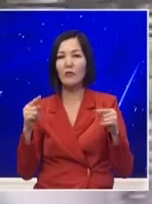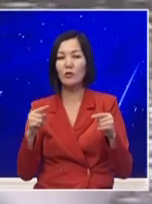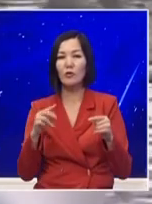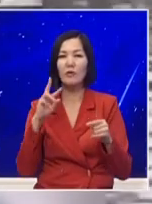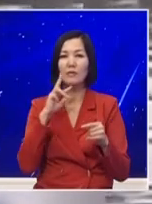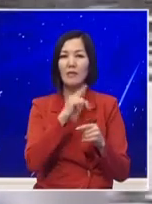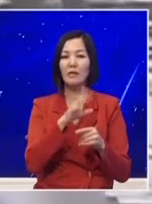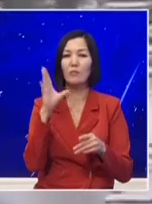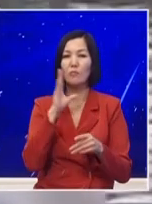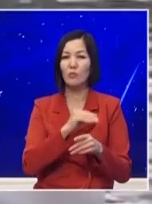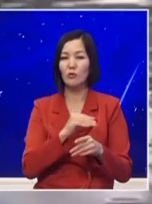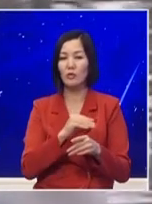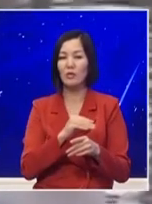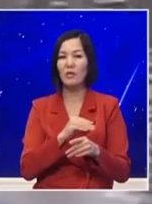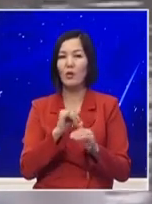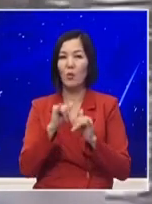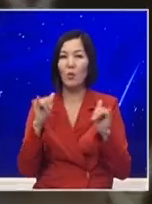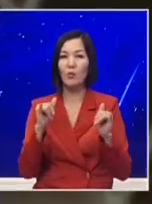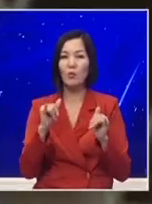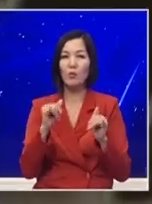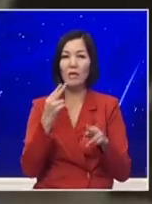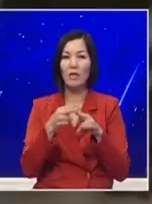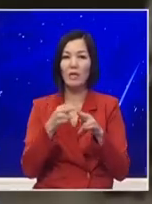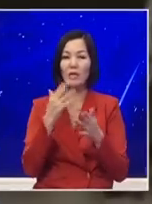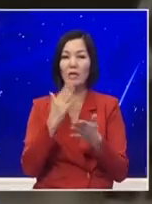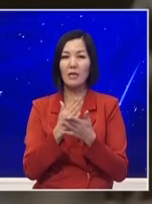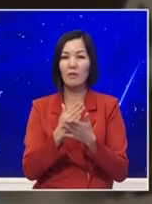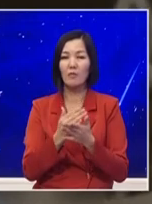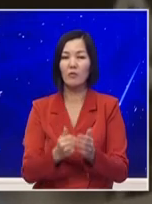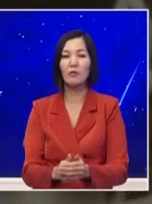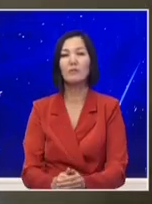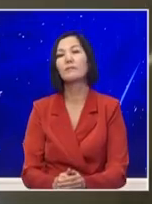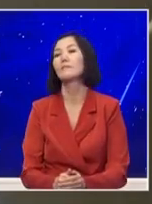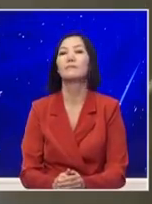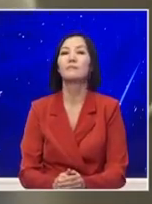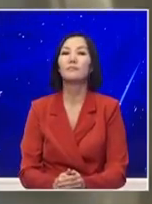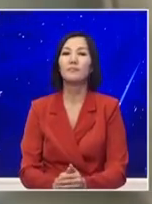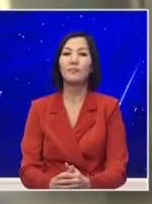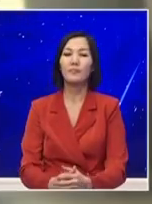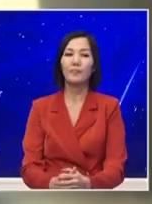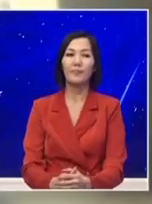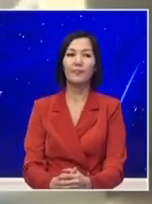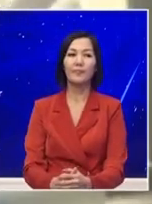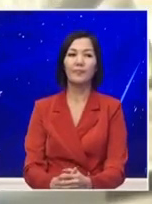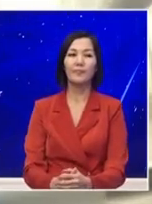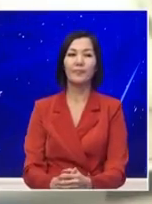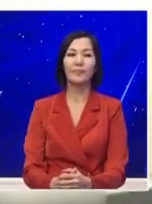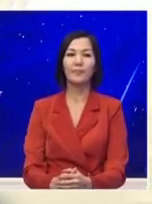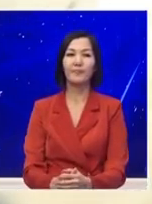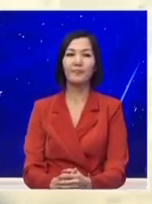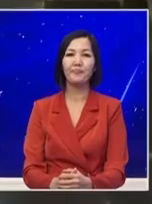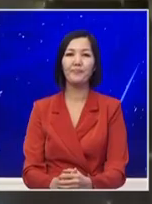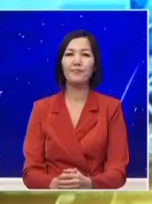бір қазандардың көбеуіне мүмкіндік бермей отыр, дейді мамандар. Топтаманы ғаламтар ақпараттарымен дайындаған Елдана Сәрсенбаева, Жетісу телеарнасы.